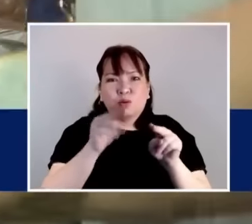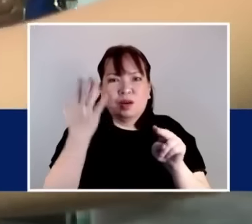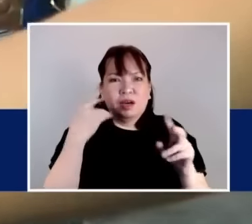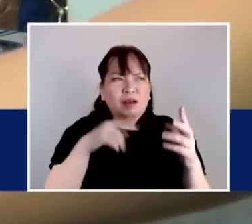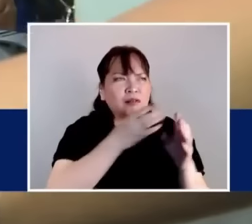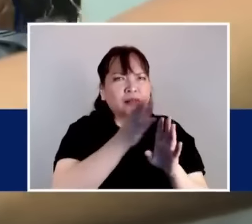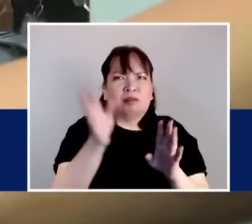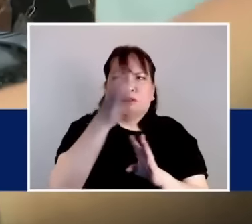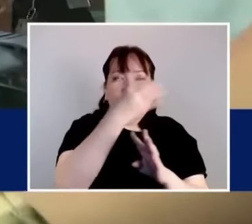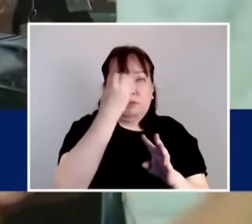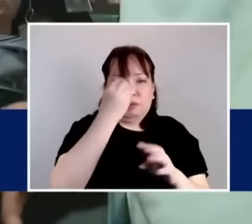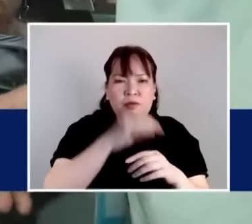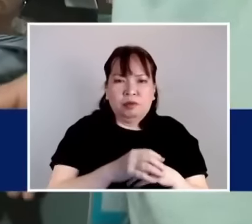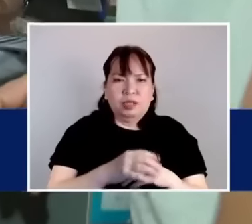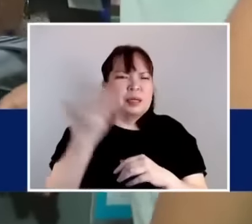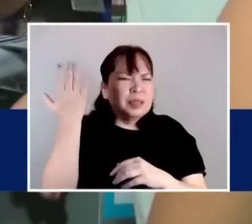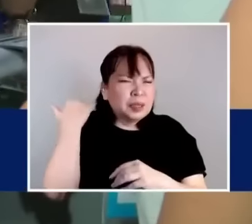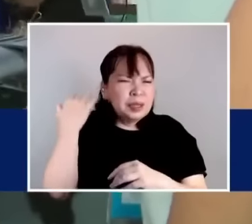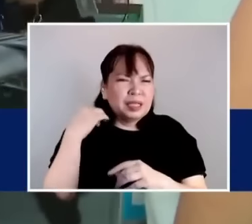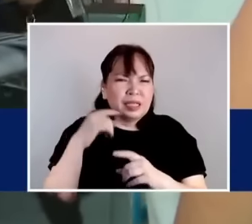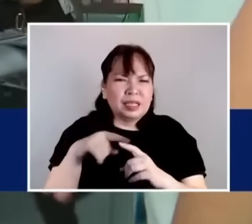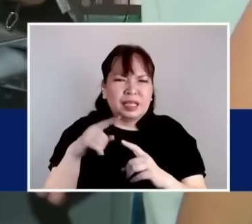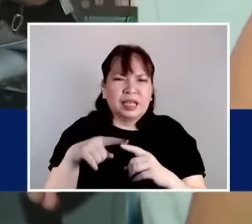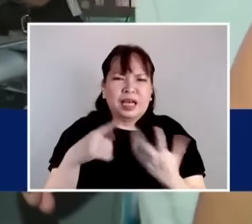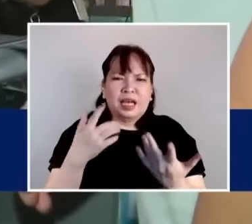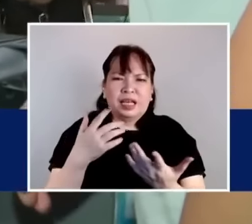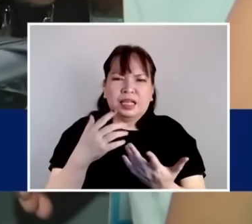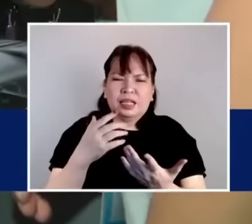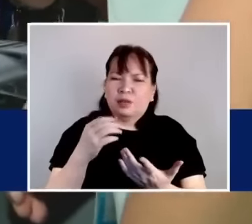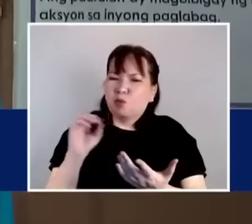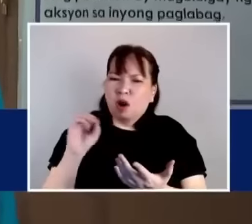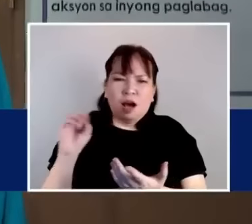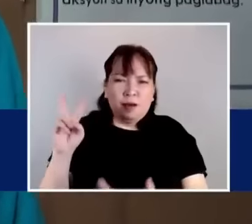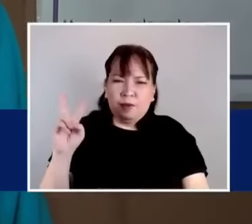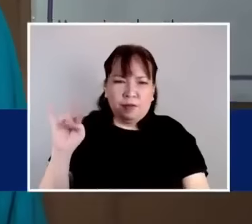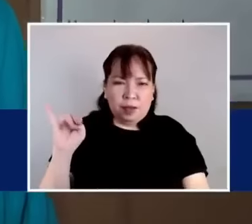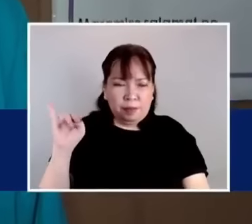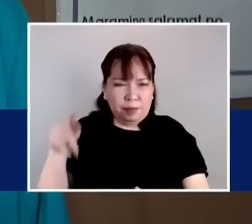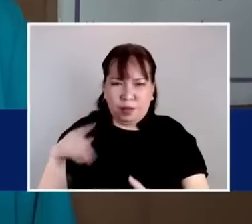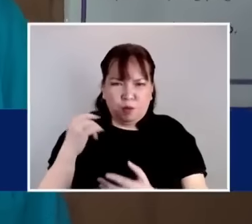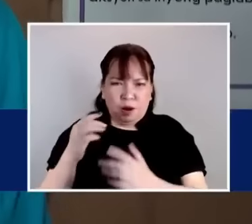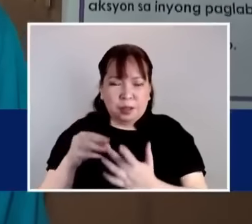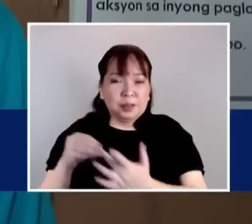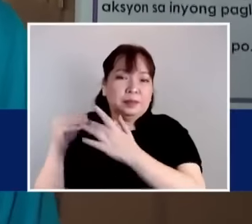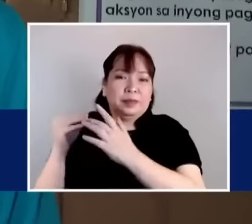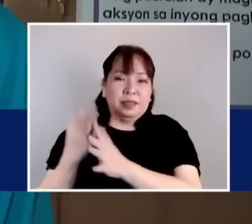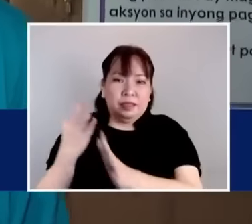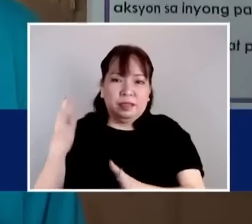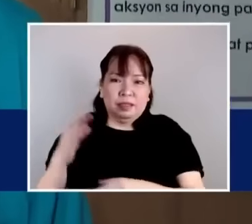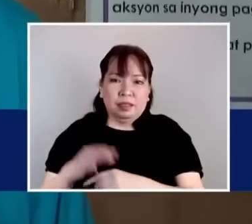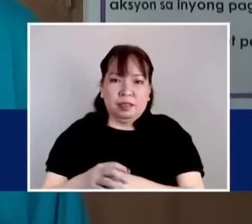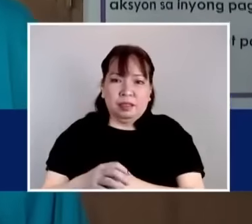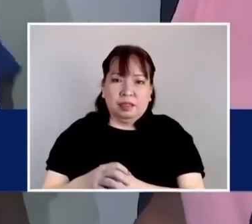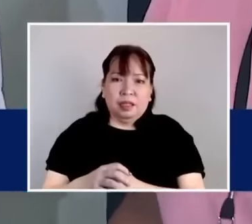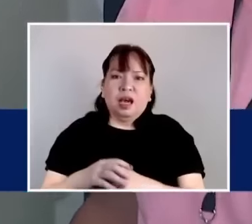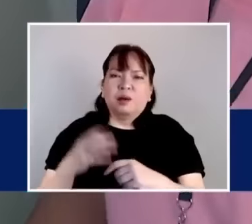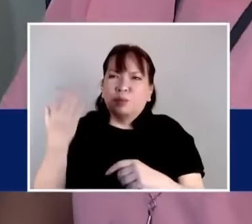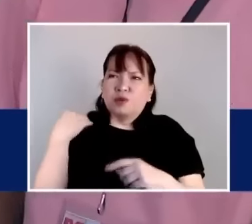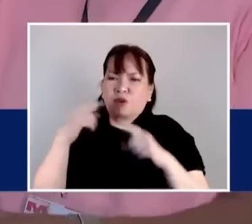ng kwarto. Dati doon dini-VIP yung inaano, yung inaayos, yung ano. Pag kinuha siya yung ano, sila nang bahala